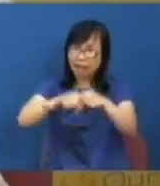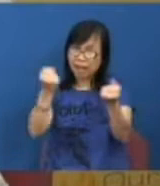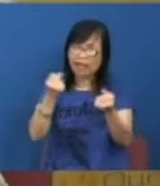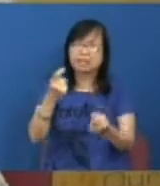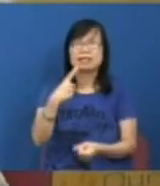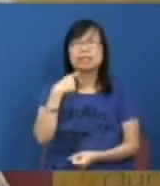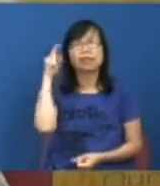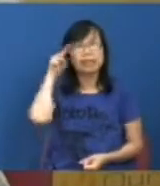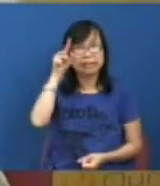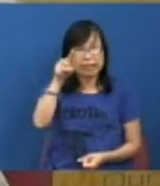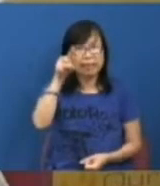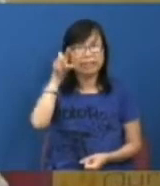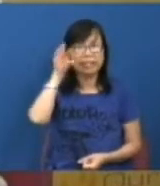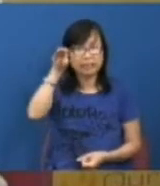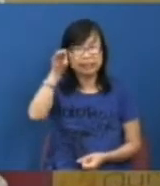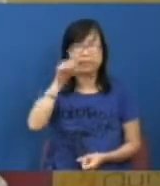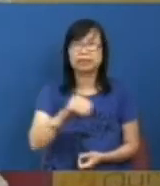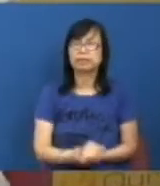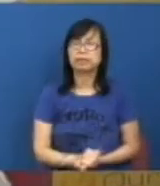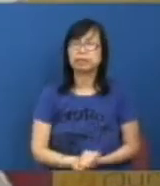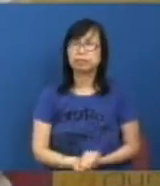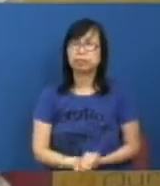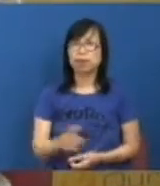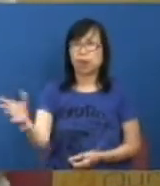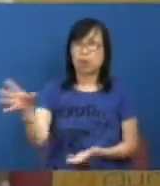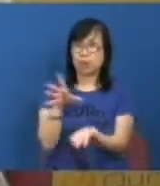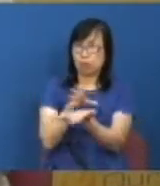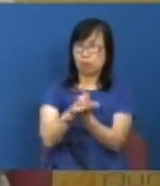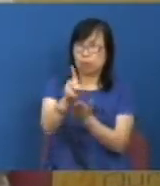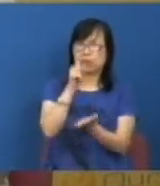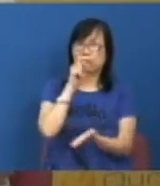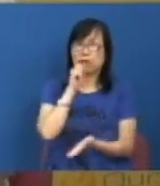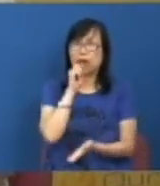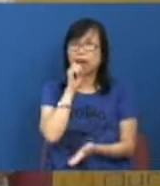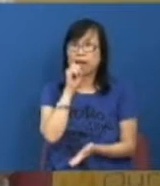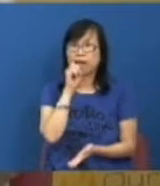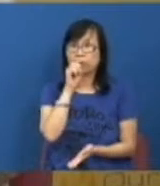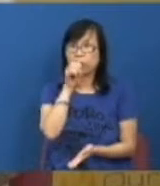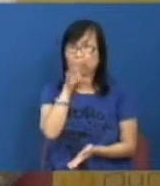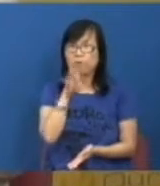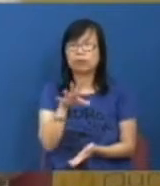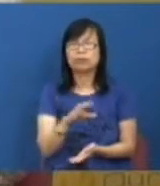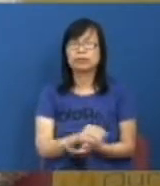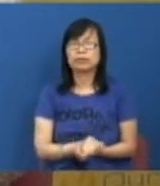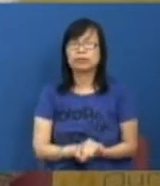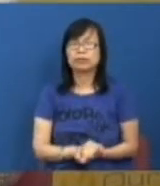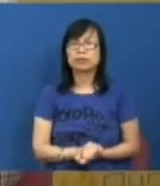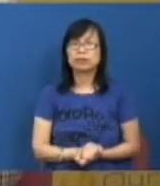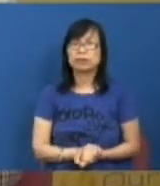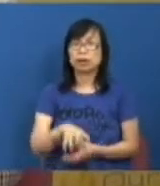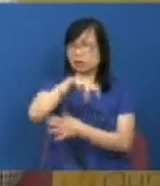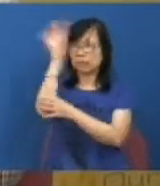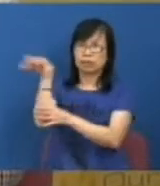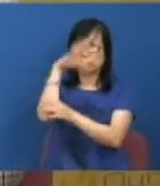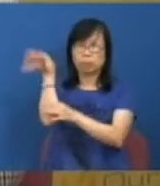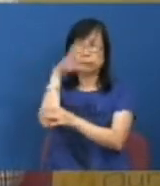真係都幾襟計。同埋佢仲會話咧，即係我哋專家啦，我哋有啲專家喺專業動力咧，亦都講過話。當呢啲 wind turbine